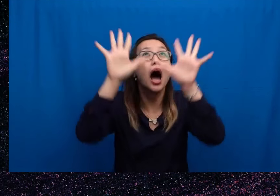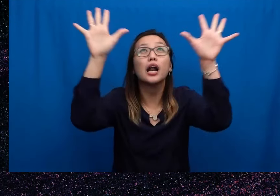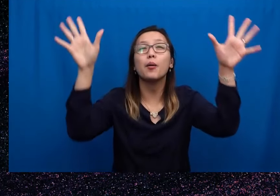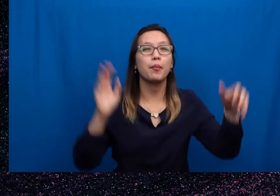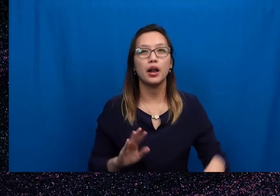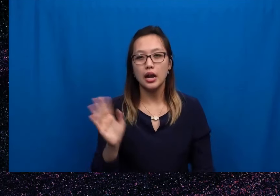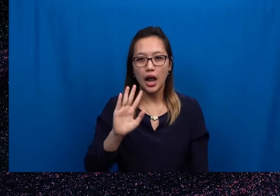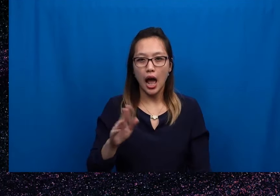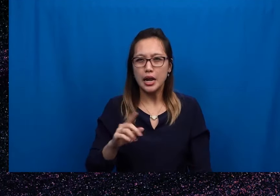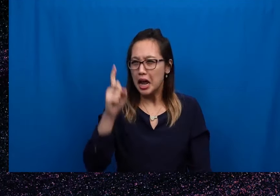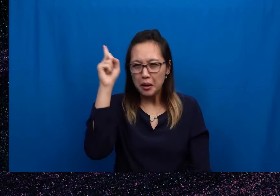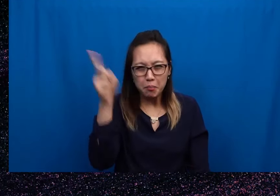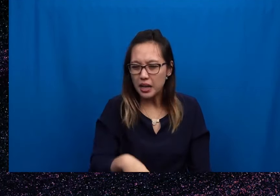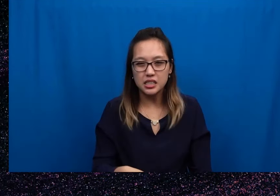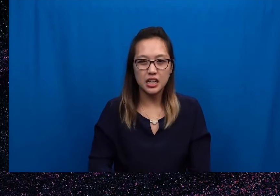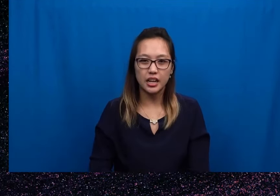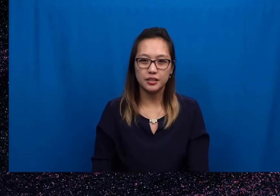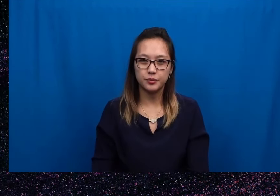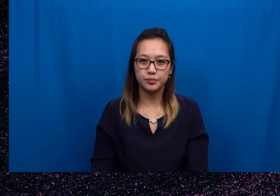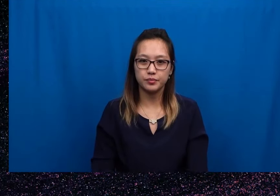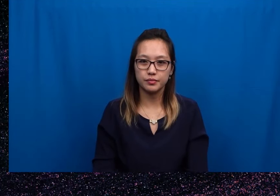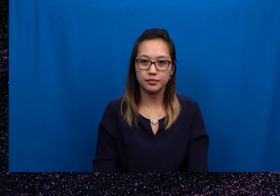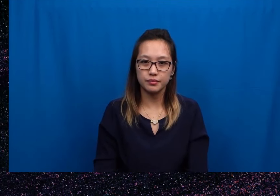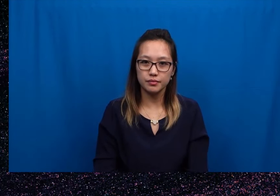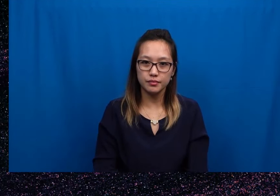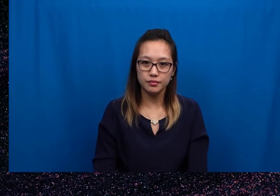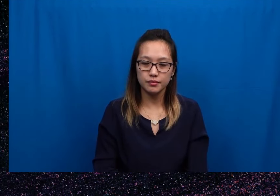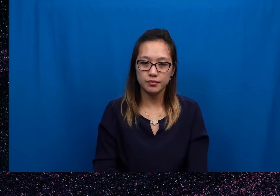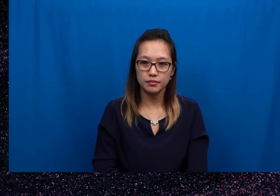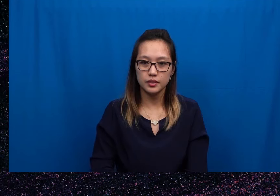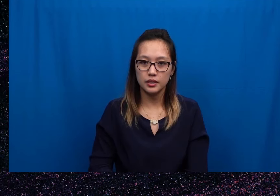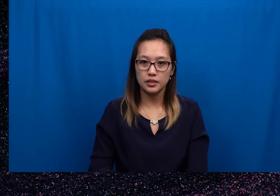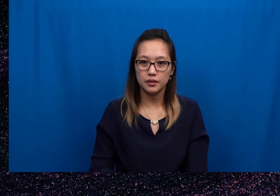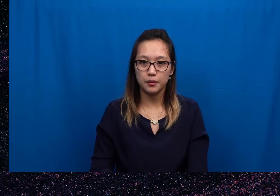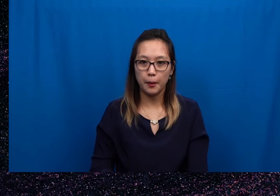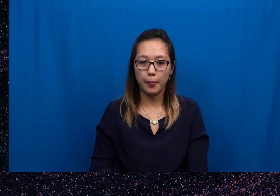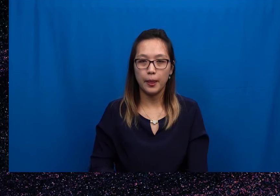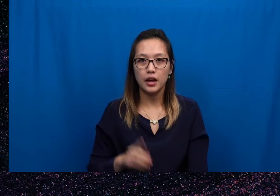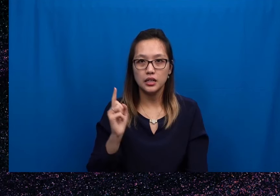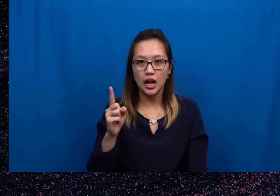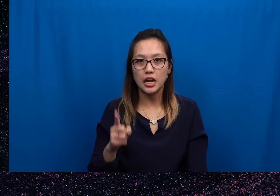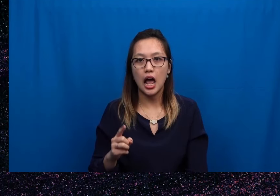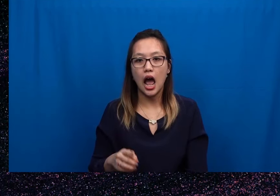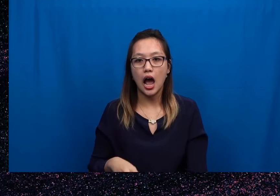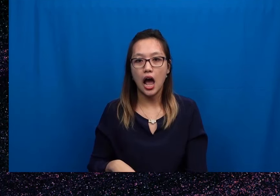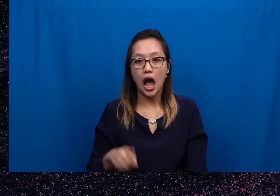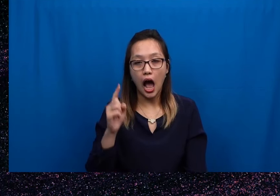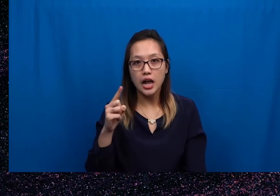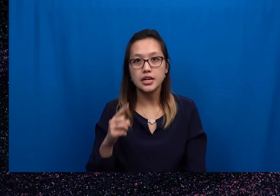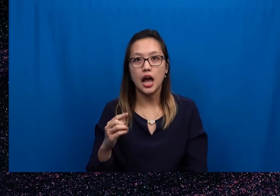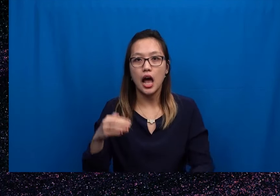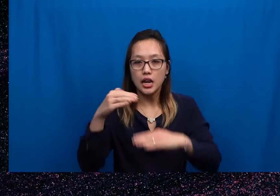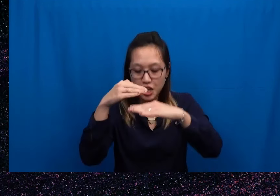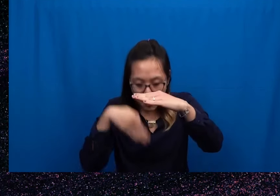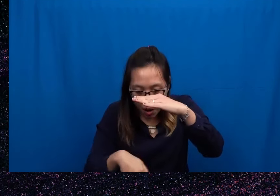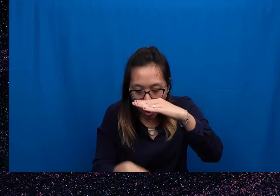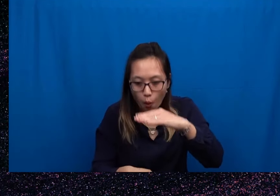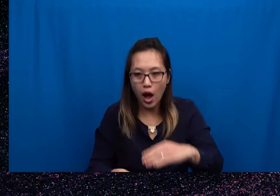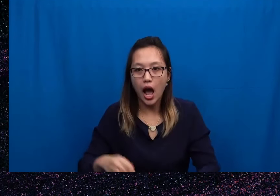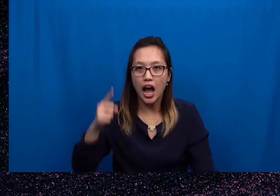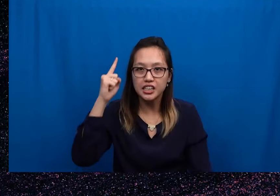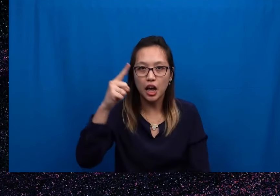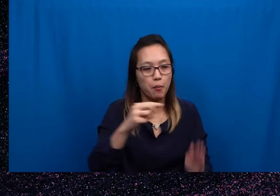di dalam hidupnya, dan ada di bawah ancaman penghukuman Allah. Dalam